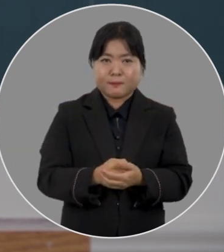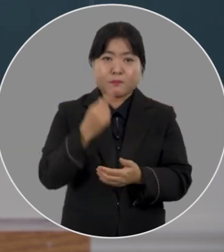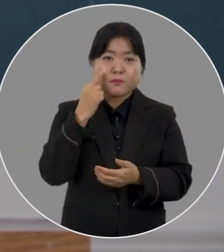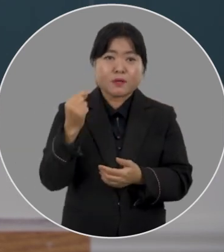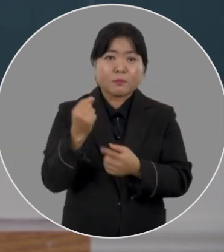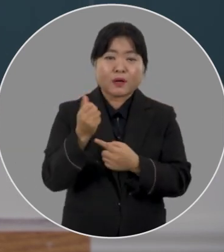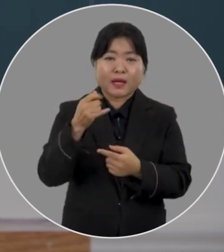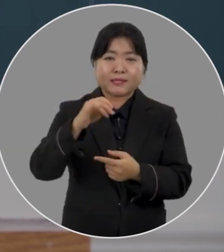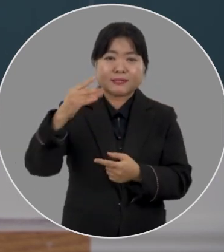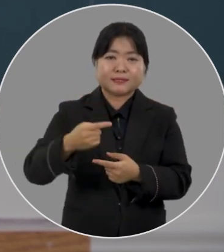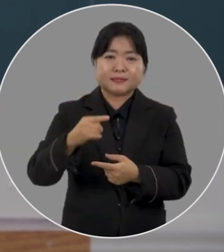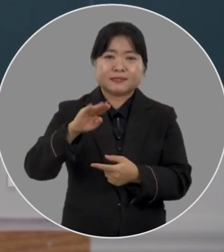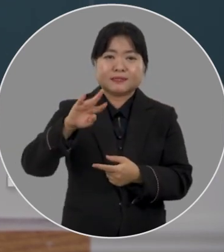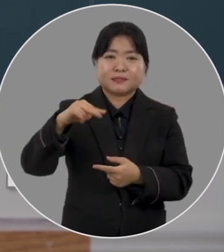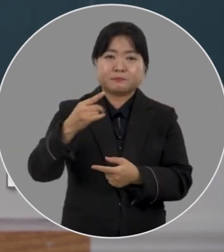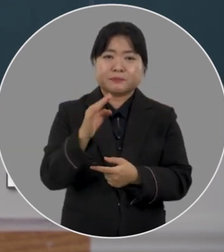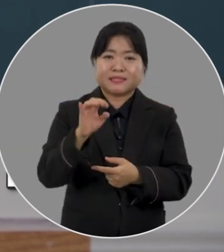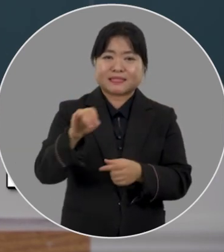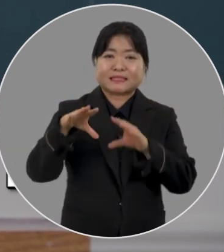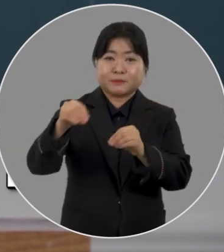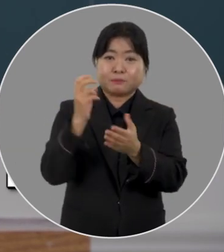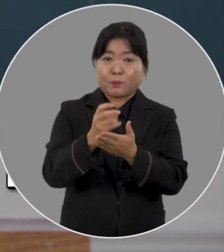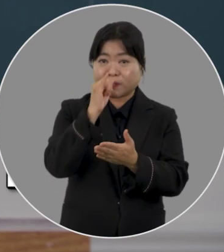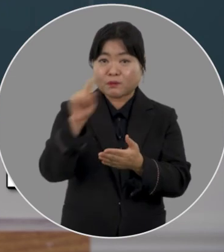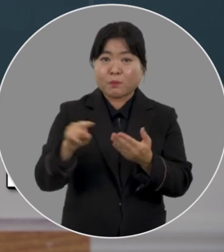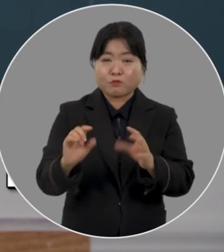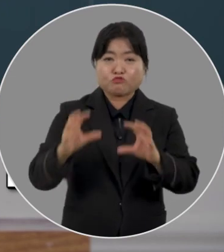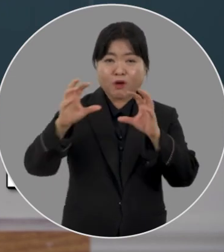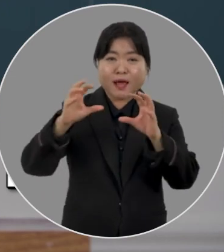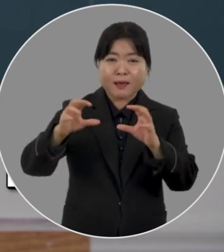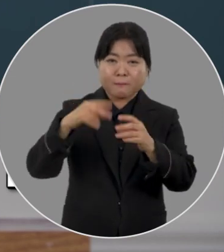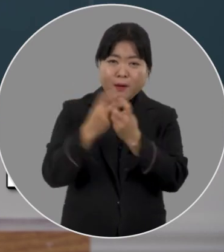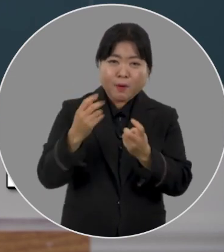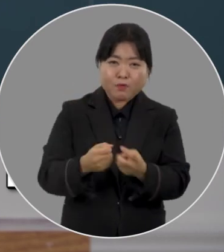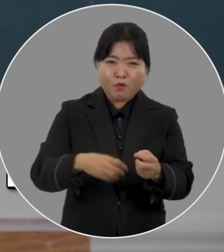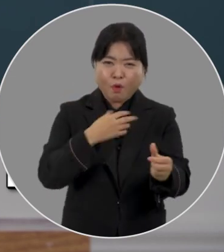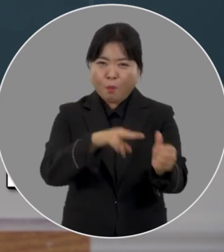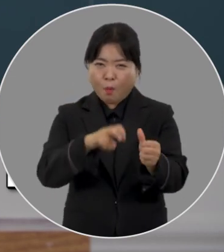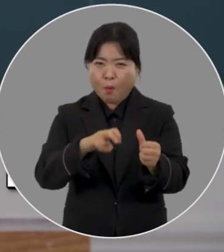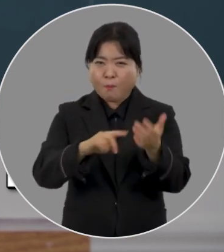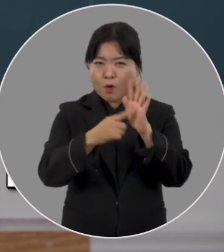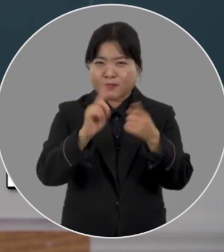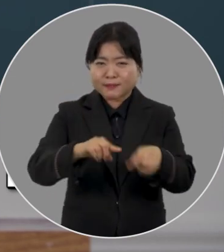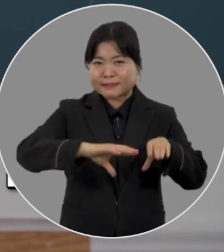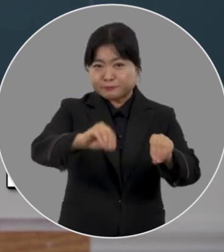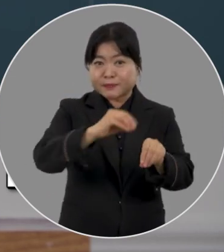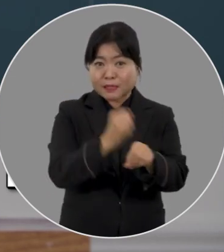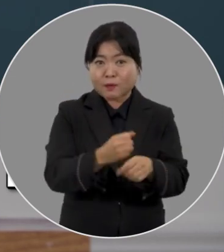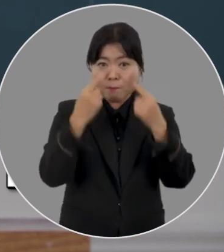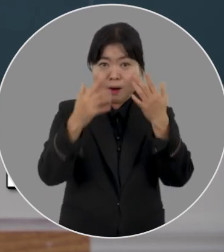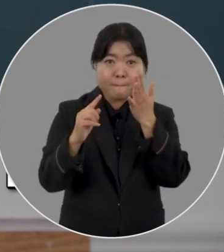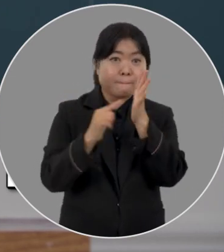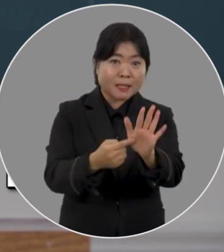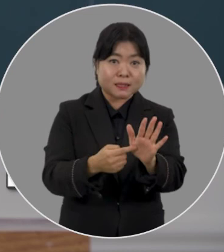헤이트 스피치 금지법이라는 게 있는데, 거기서는 국가의 시책으로서 혐오 표현은 금지한다라고 명확히 밝히고 있거든요. 그러니까 그런